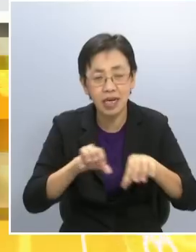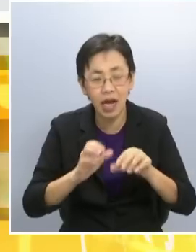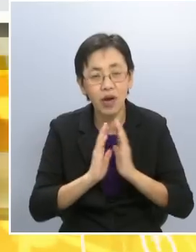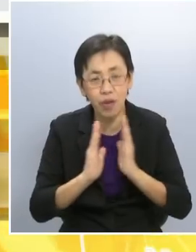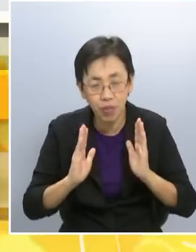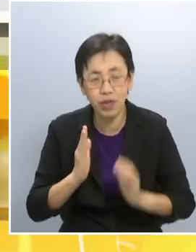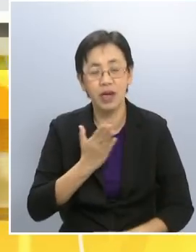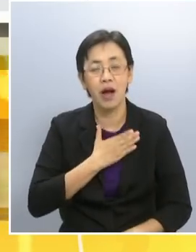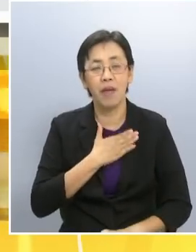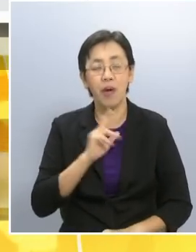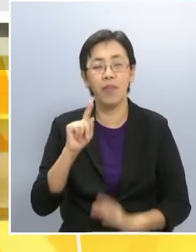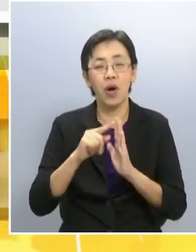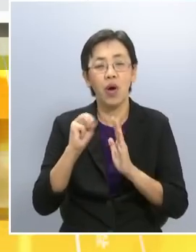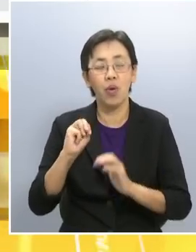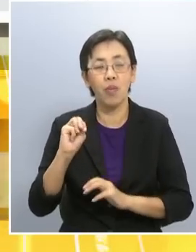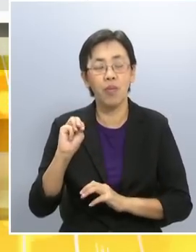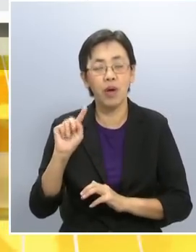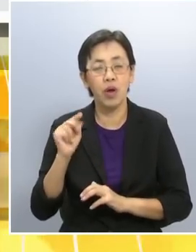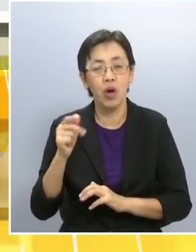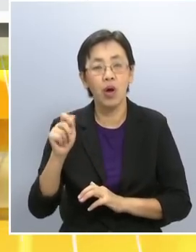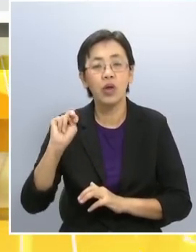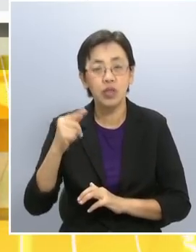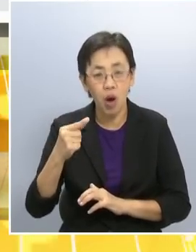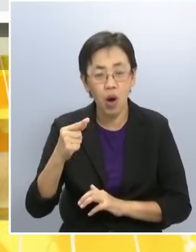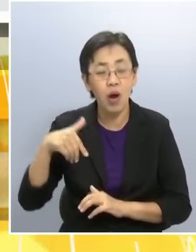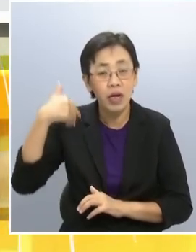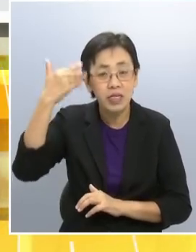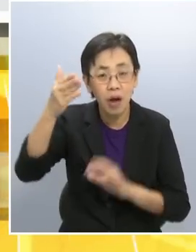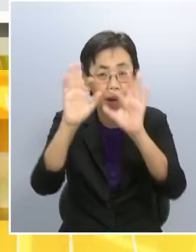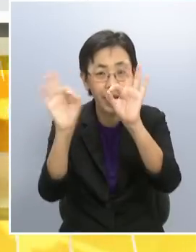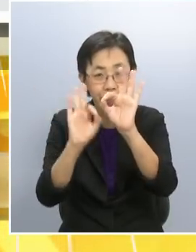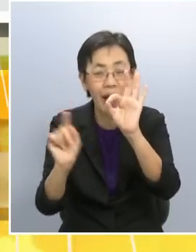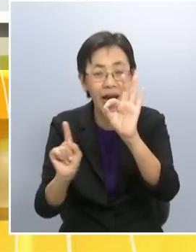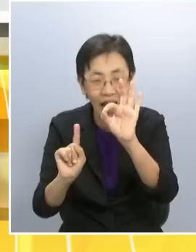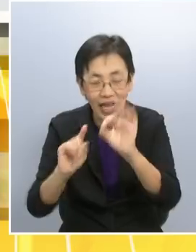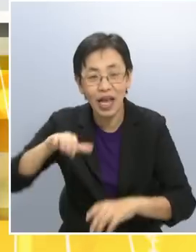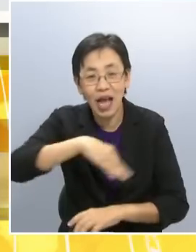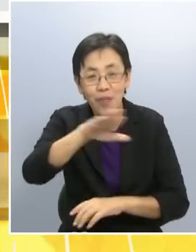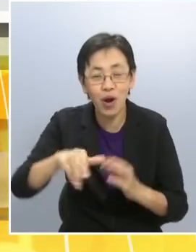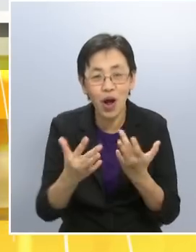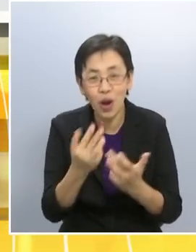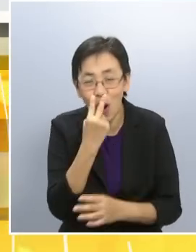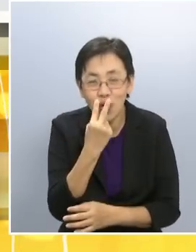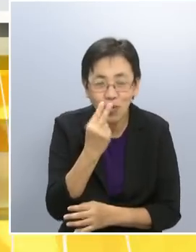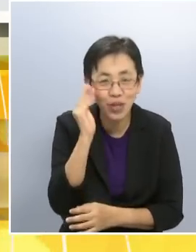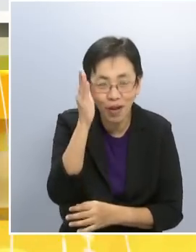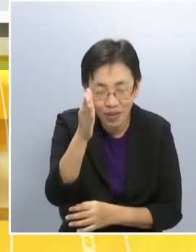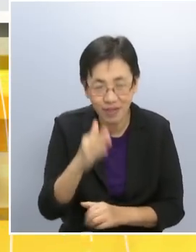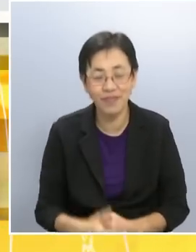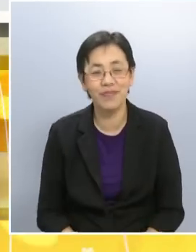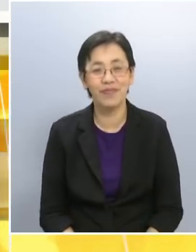ทองเปรมมณีหรือเบนซ์บทความถัดไปจะเกี่ยวกับเรื่องใดขอให้ทุกท่านโปรดตั้งตารอคอยได้เลย